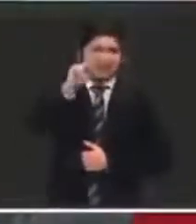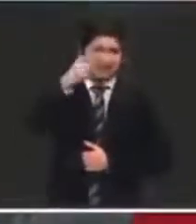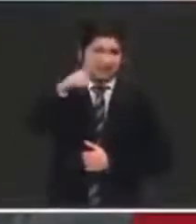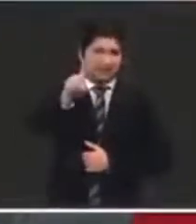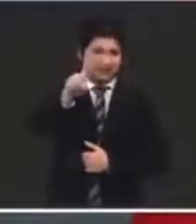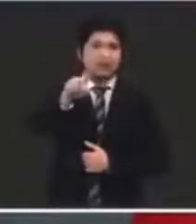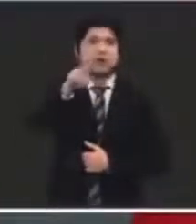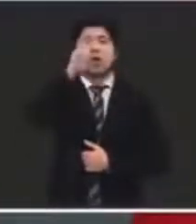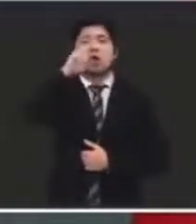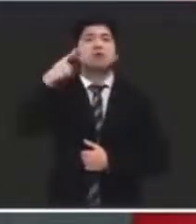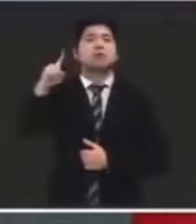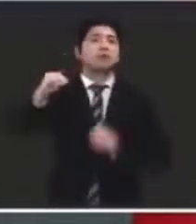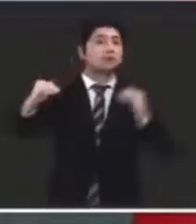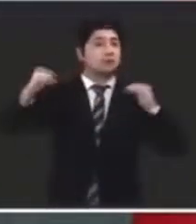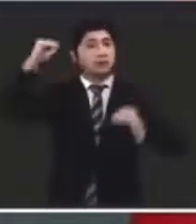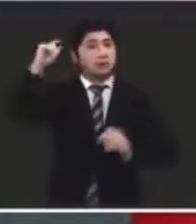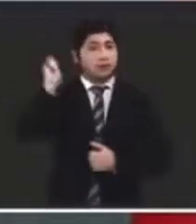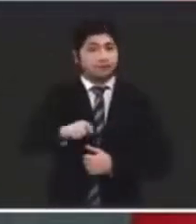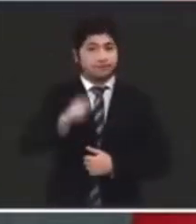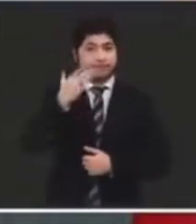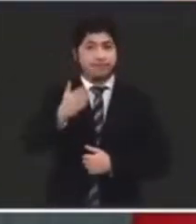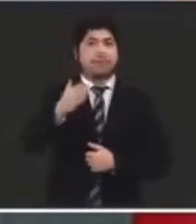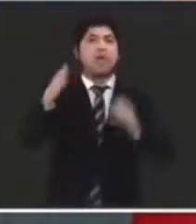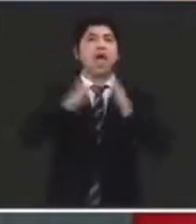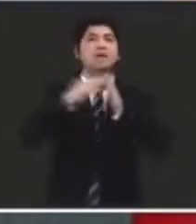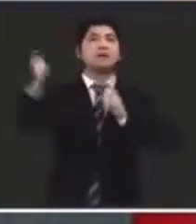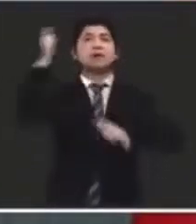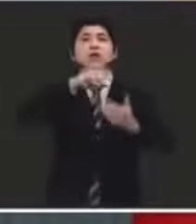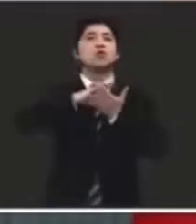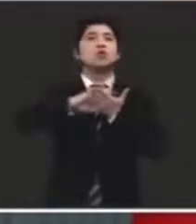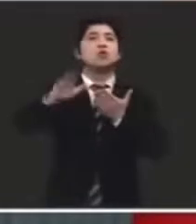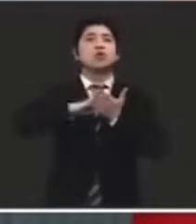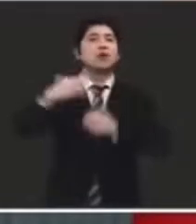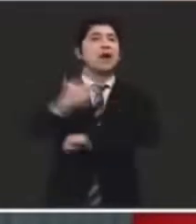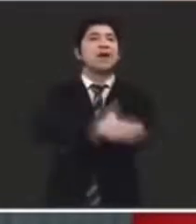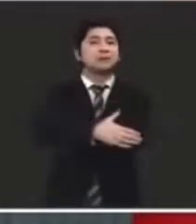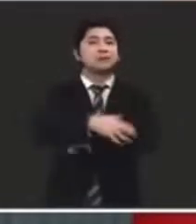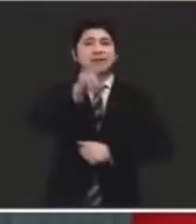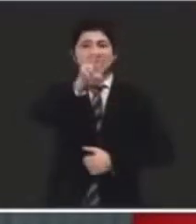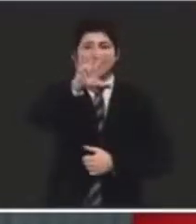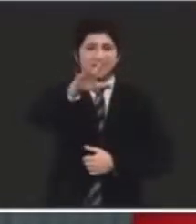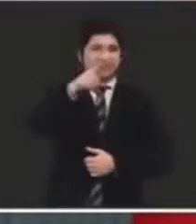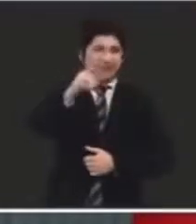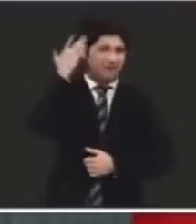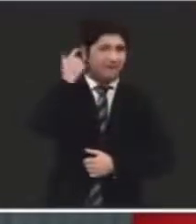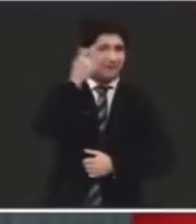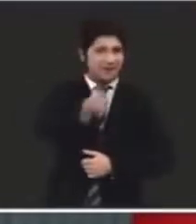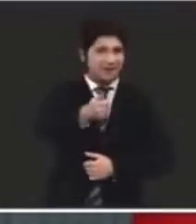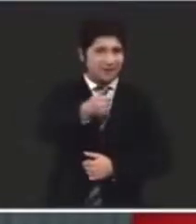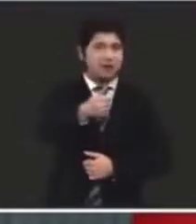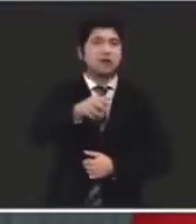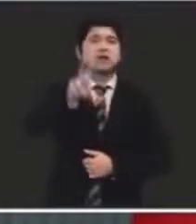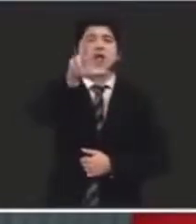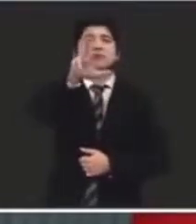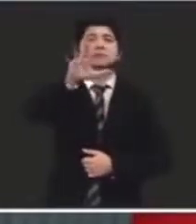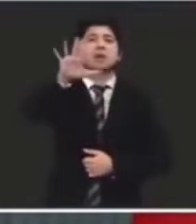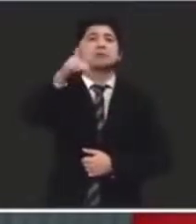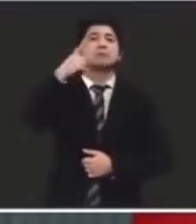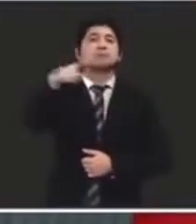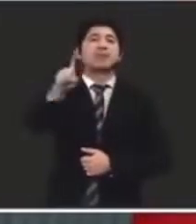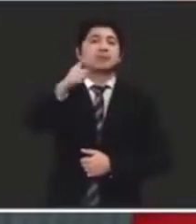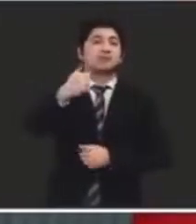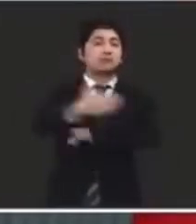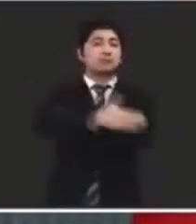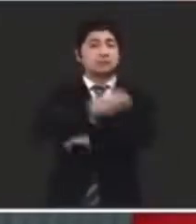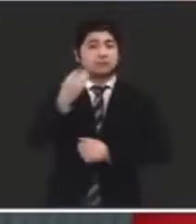200 bin liraya ev onarım yardımını 25 bin liradan 75 bin